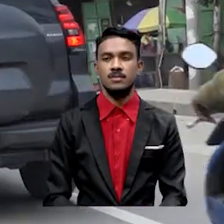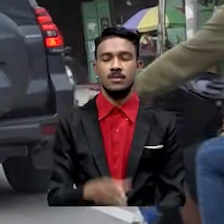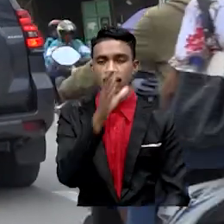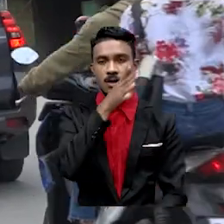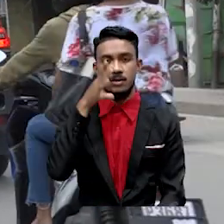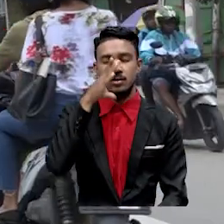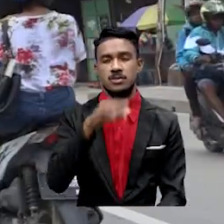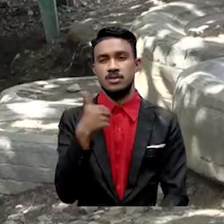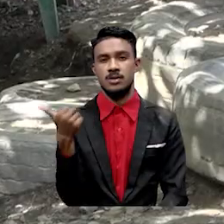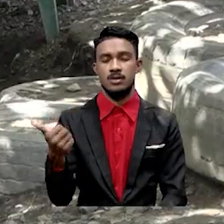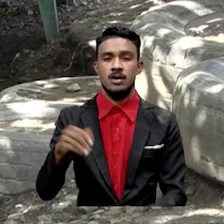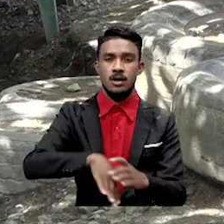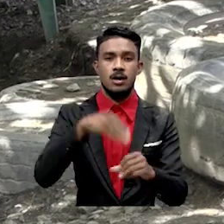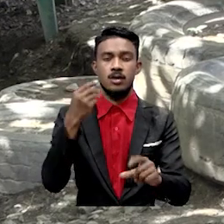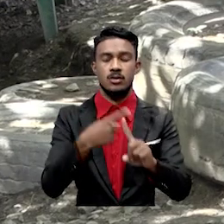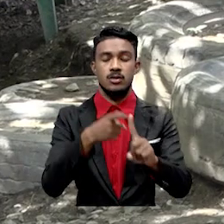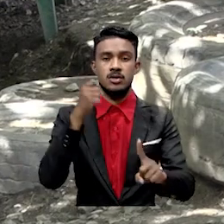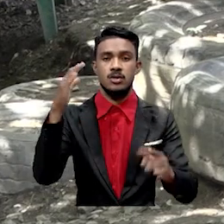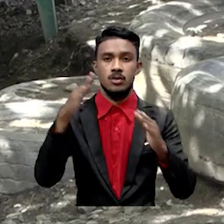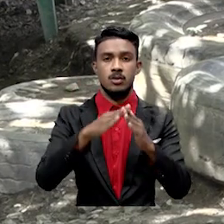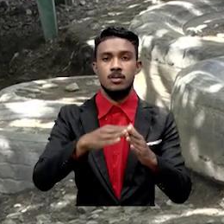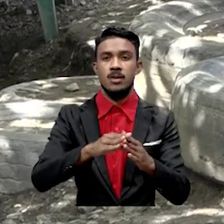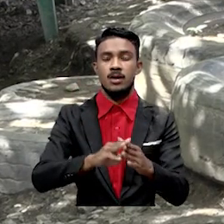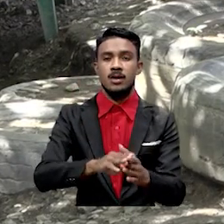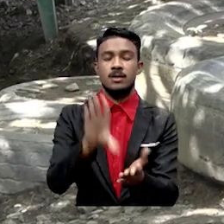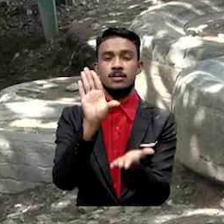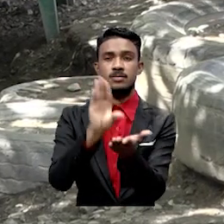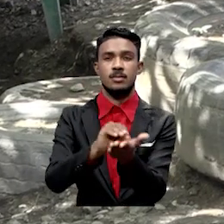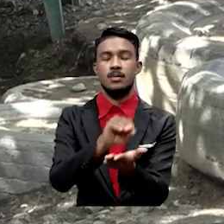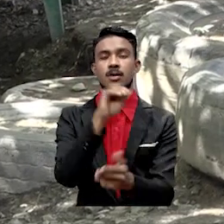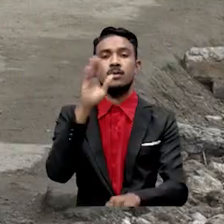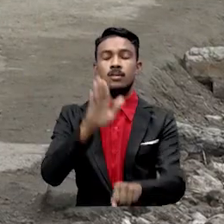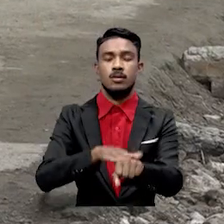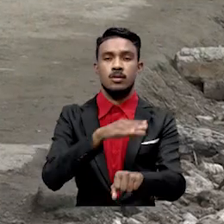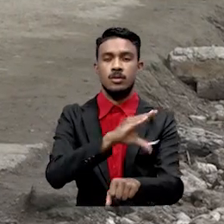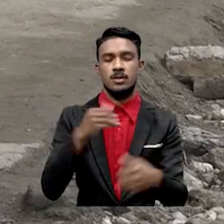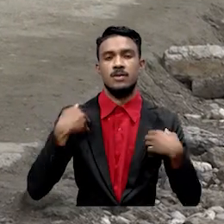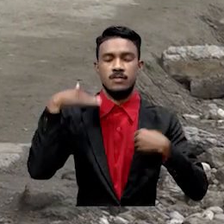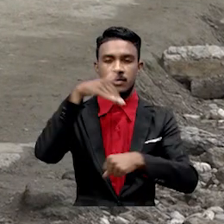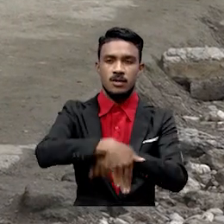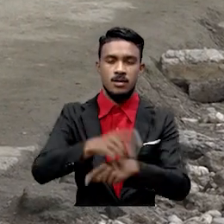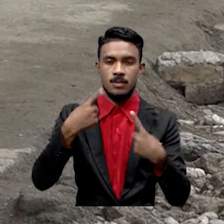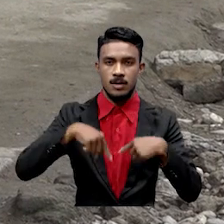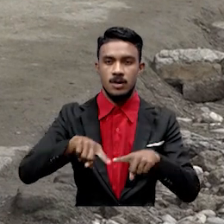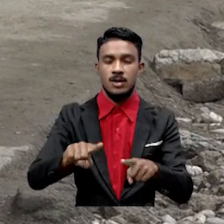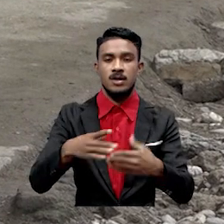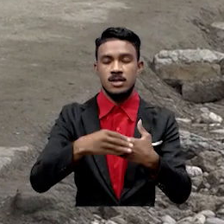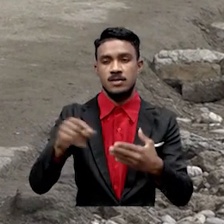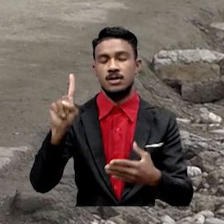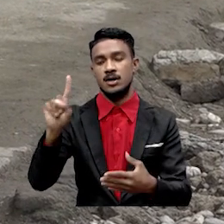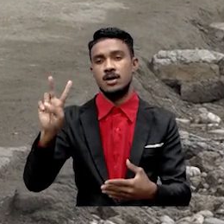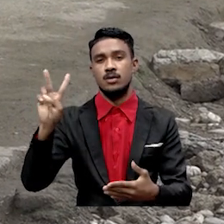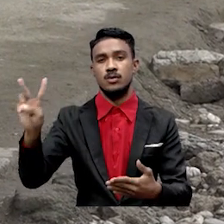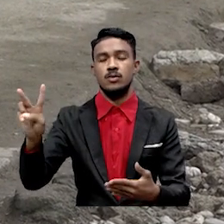Agrikultur balong sa husi uma antes manuko korek to kalang fila uma. Somente atu hetan det centavos ida karua ia kada